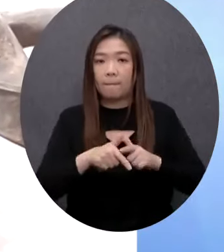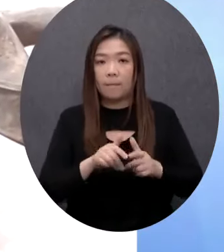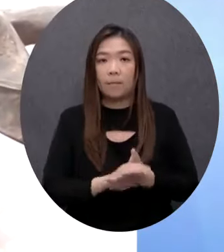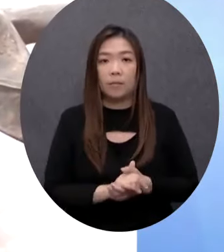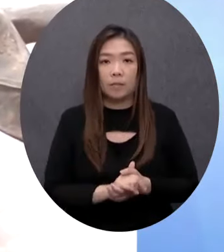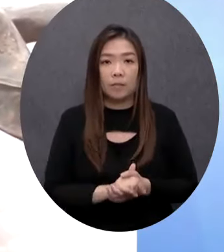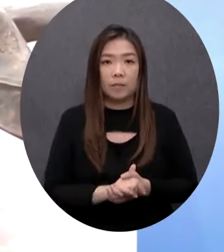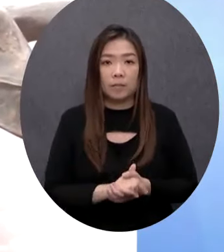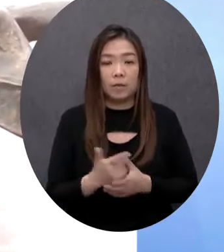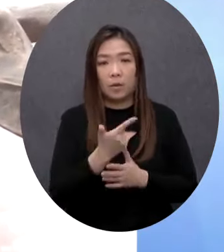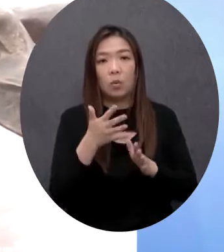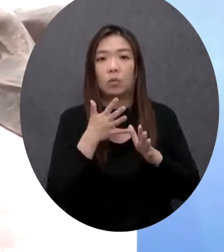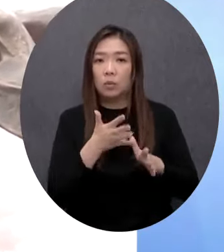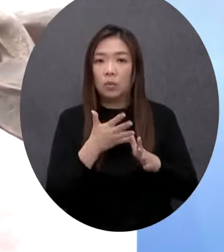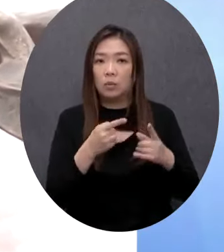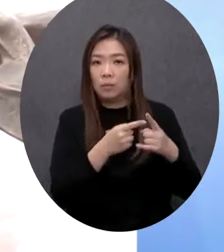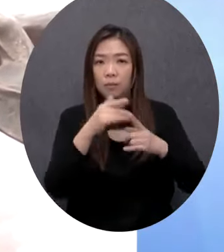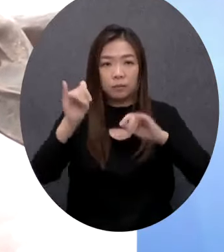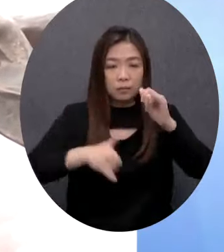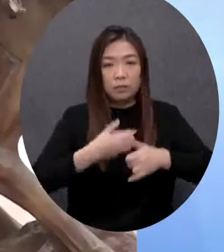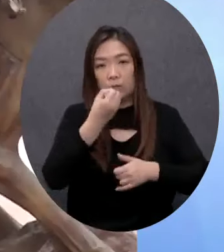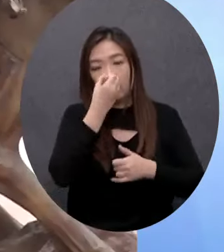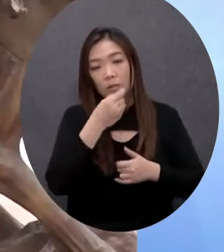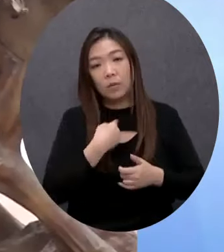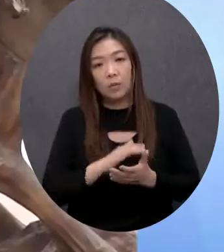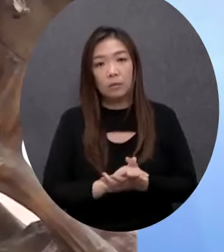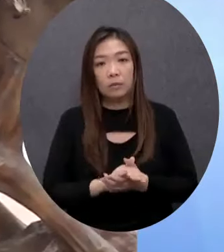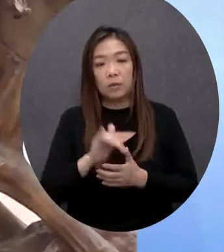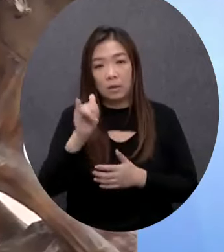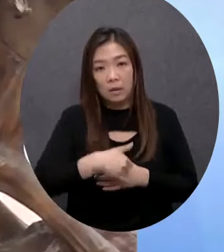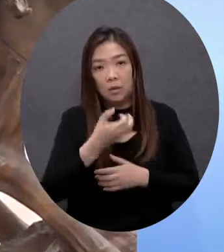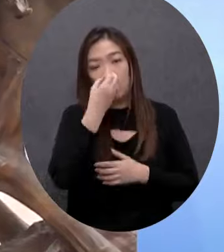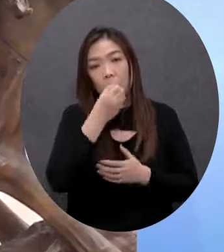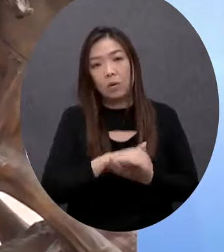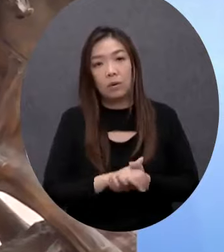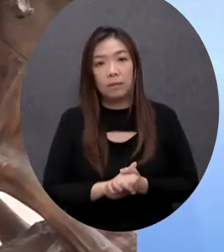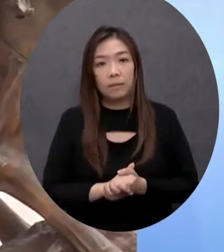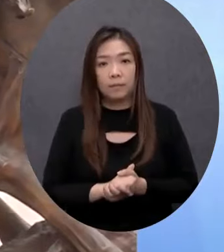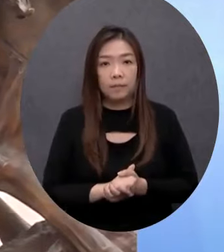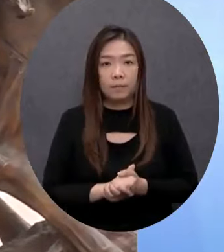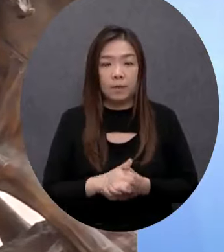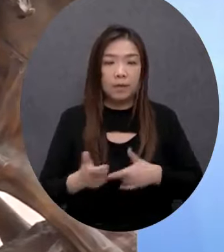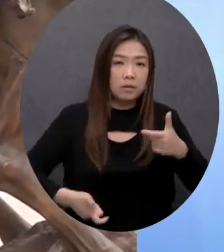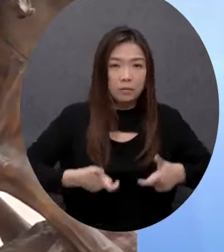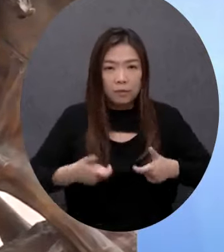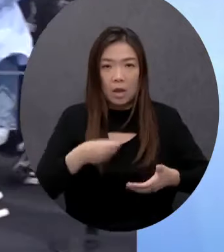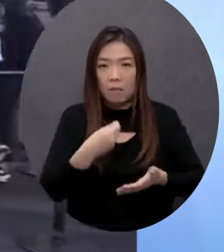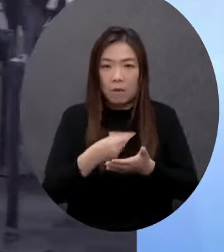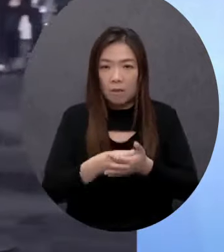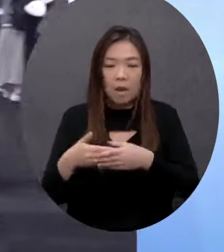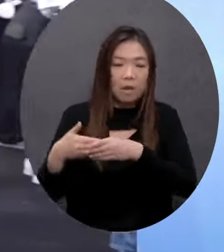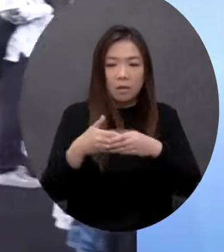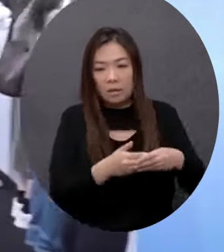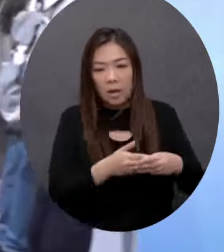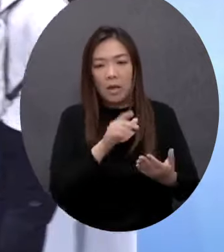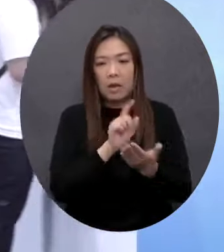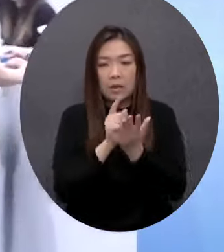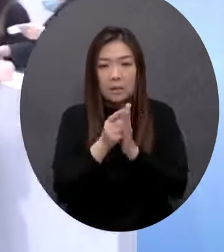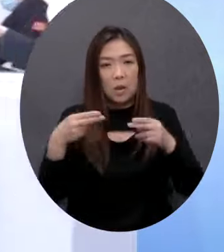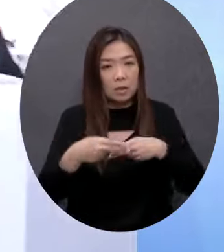有更多旅客嚟香港，嚟到香港佢可以消費，可以拉動我哋嘅零售餐飲